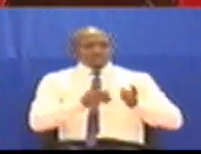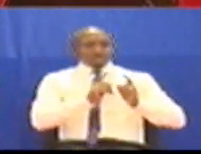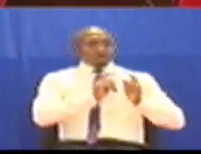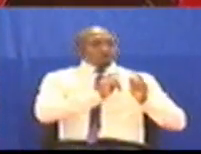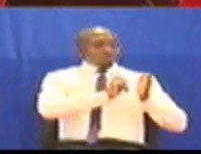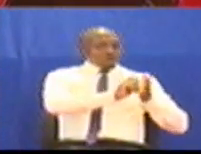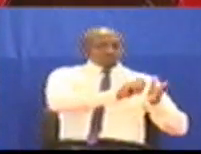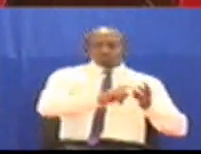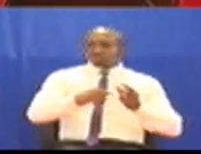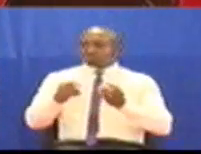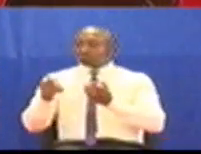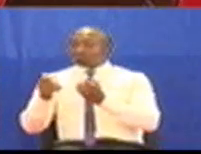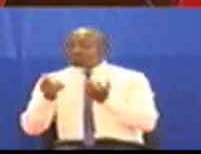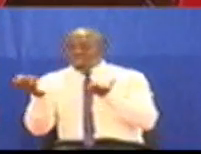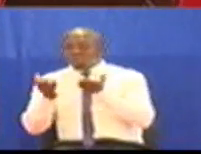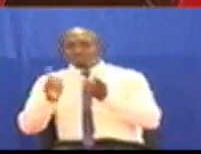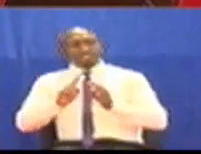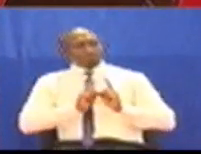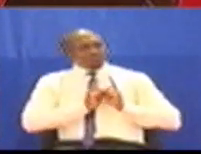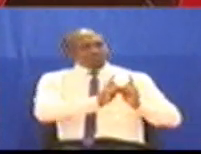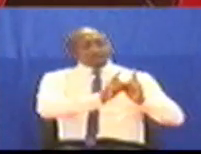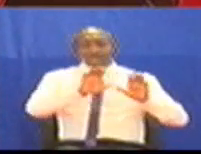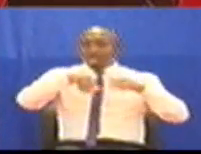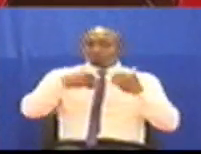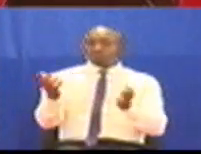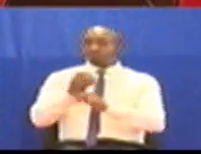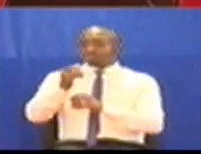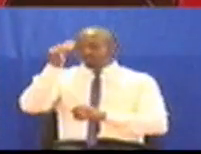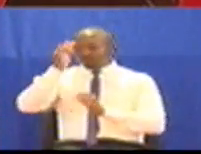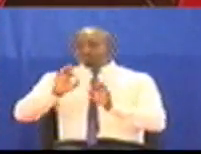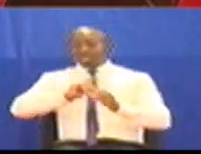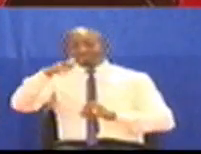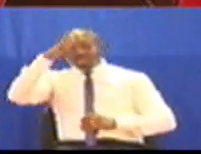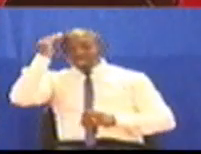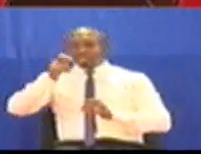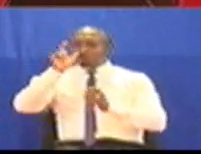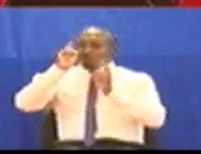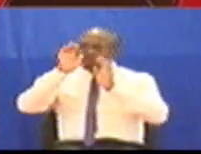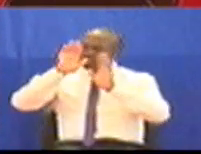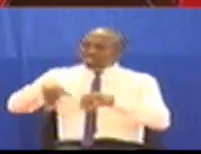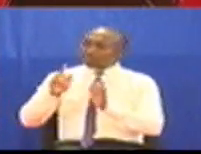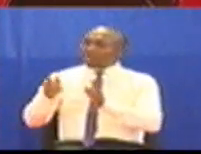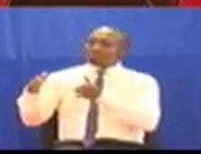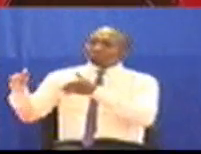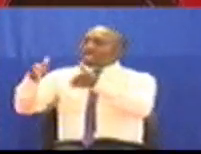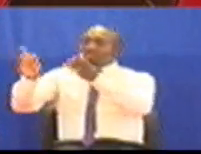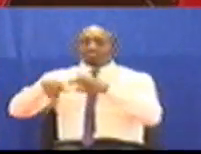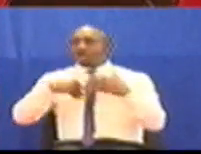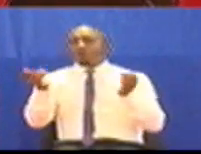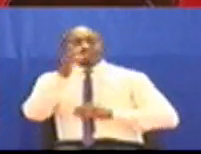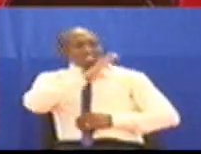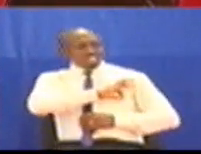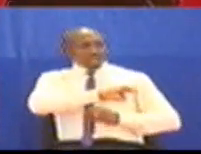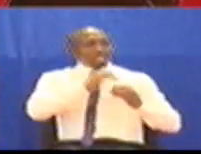masomo iweze kuzingatiwa, na hili aliweze kupatikana kama serikali inawaacha walimu mtaani, wanahangaika mtaani, hawana ajira.